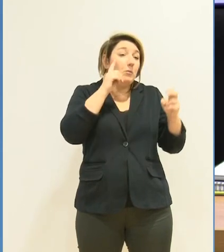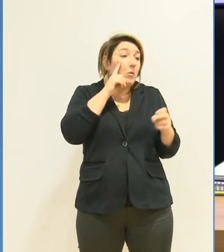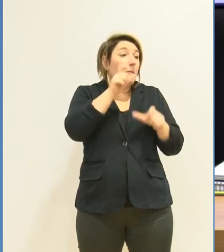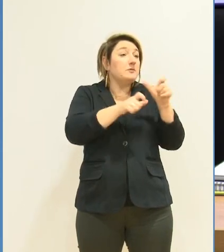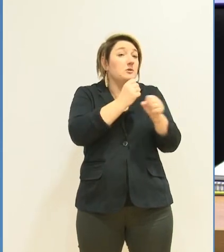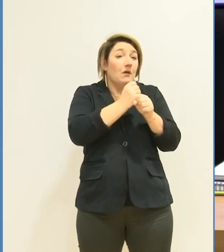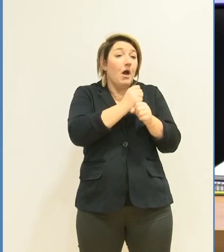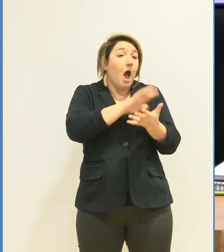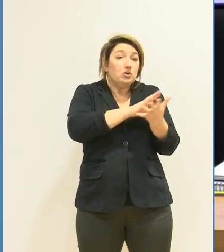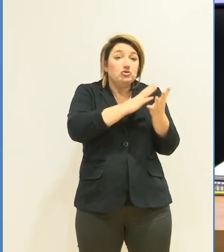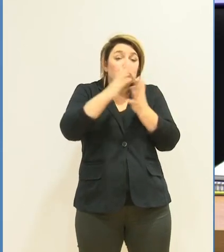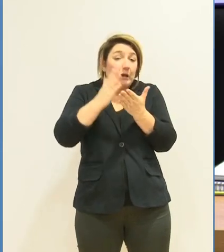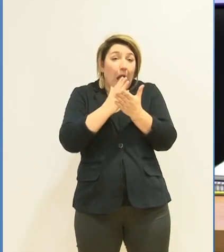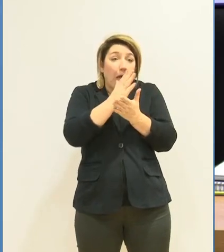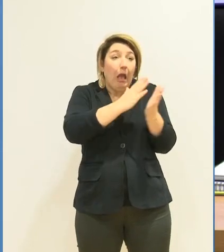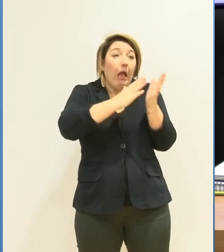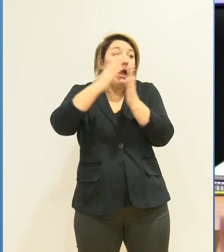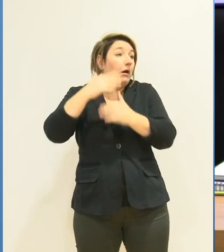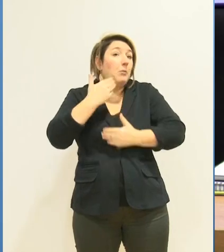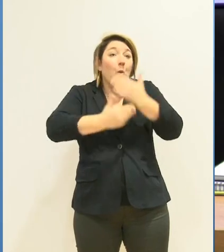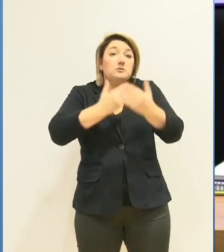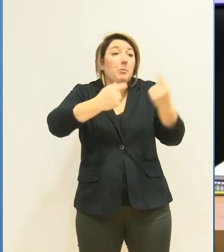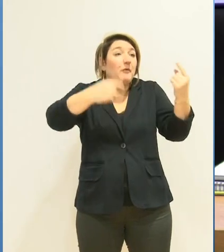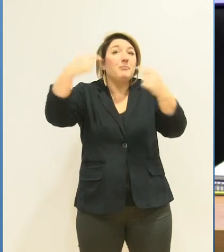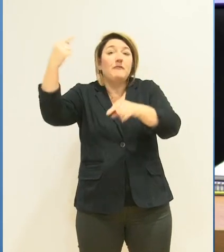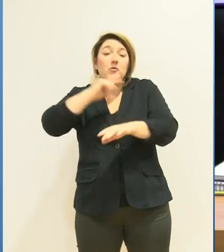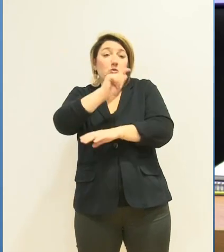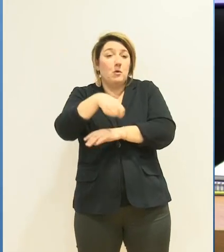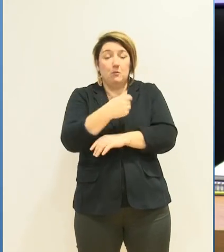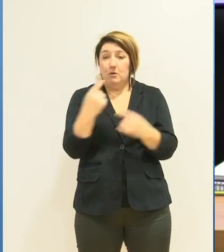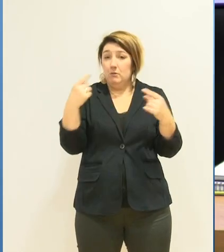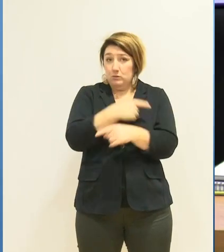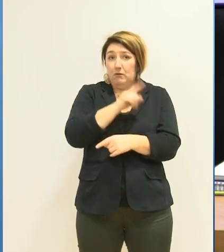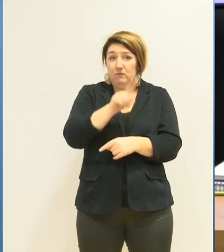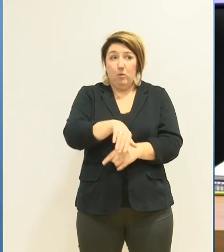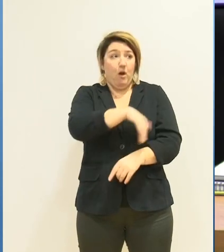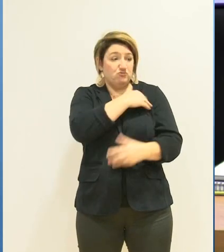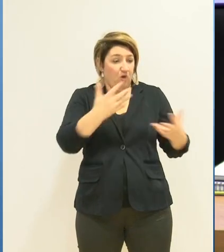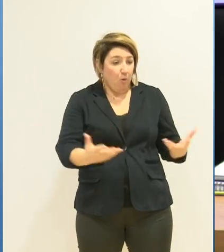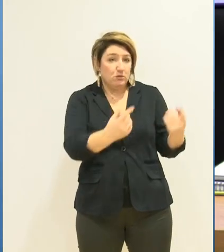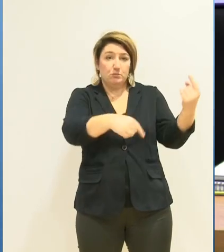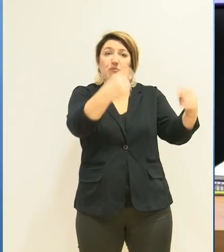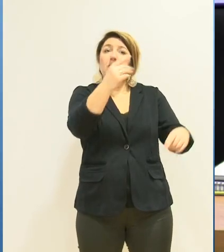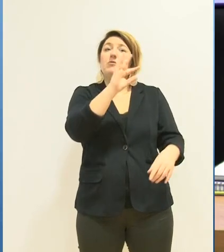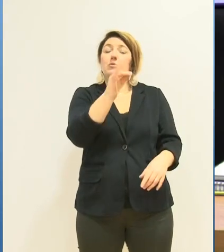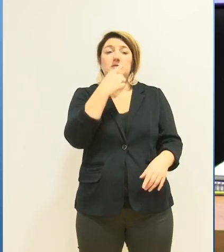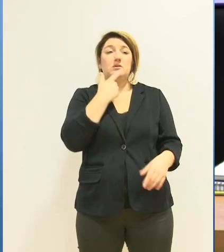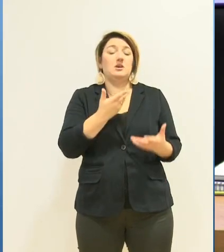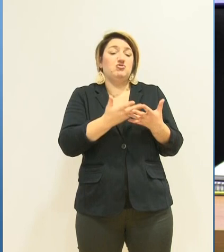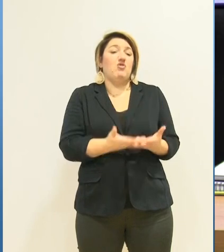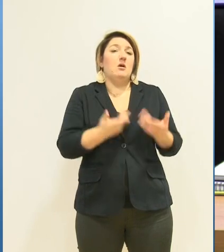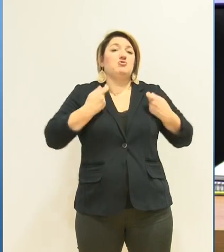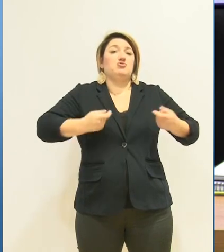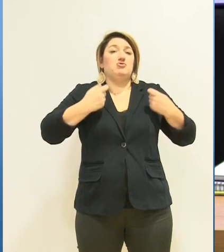parce qu'il y à la progression normale qu'il faut d'ailleurs encouragé des agents donc augmentation mécanique des charges de